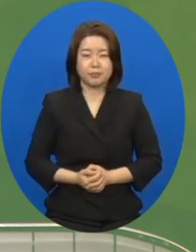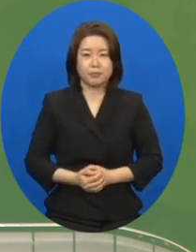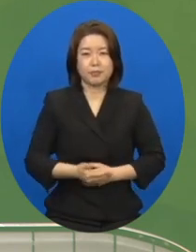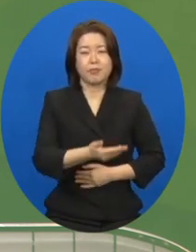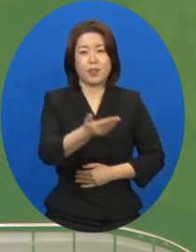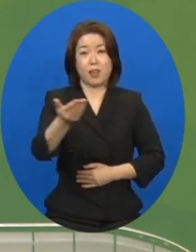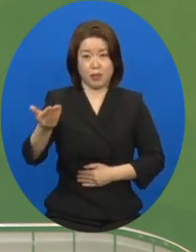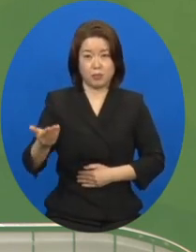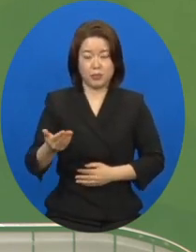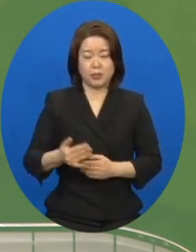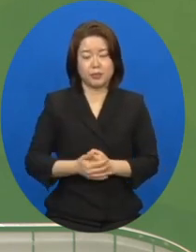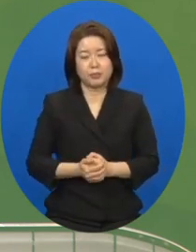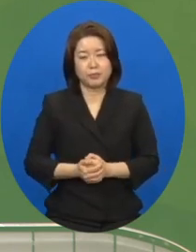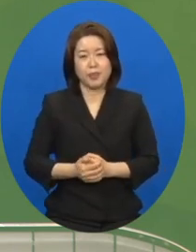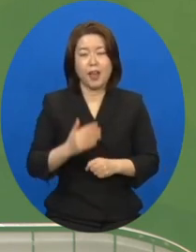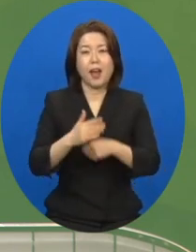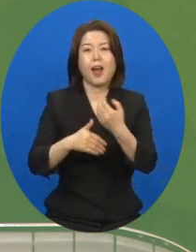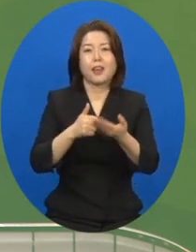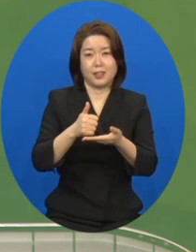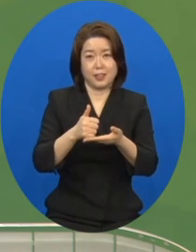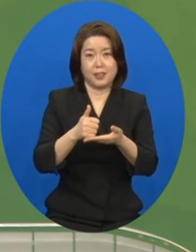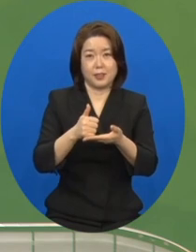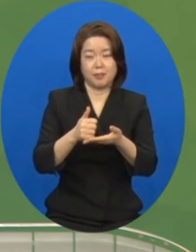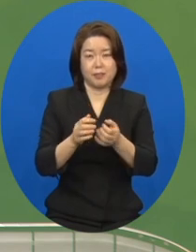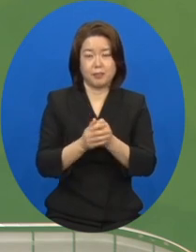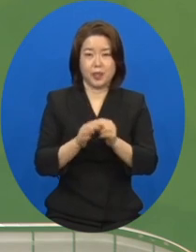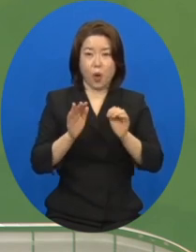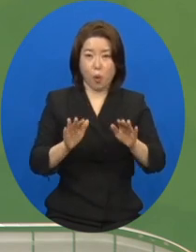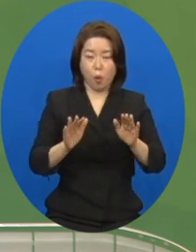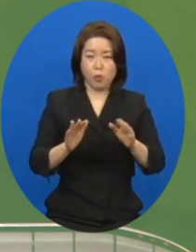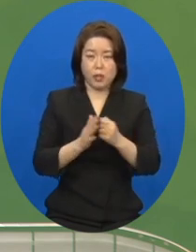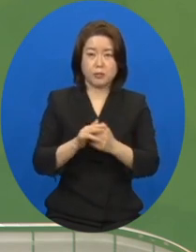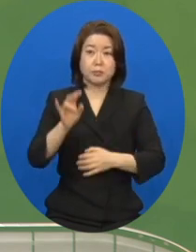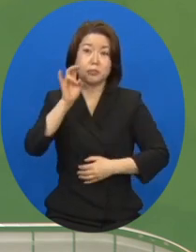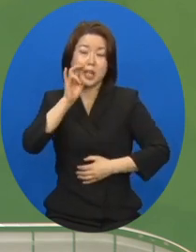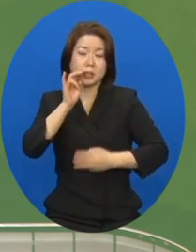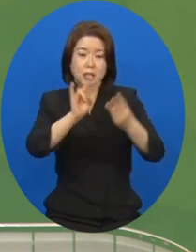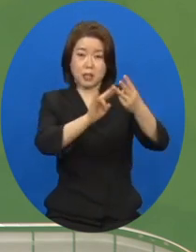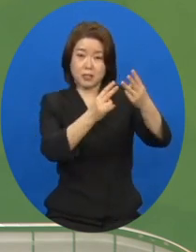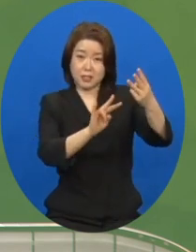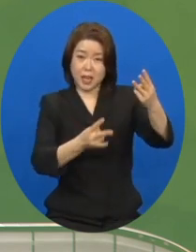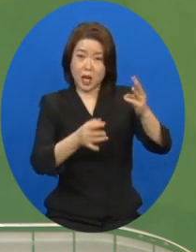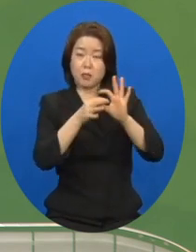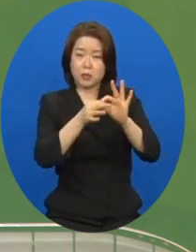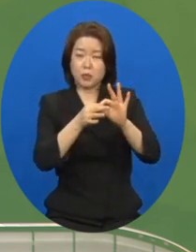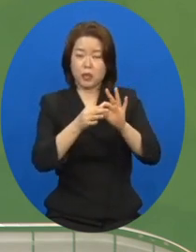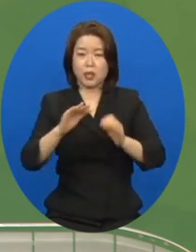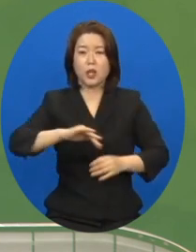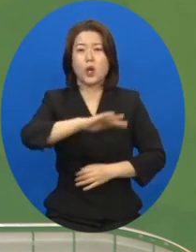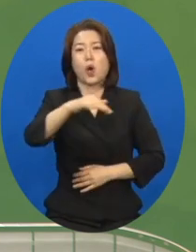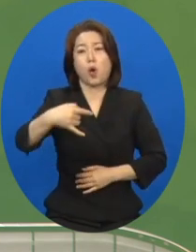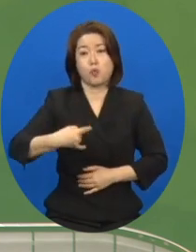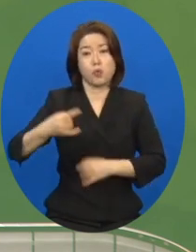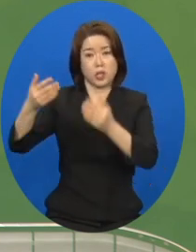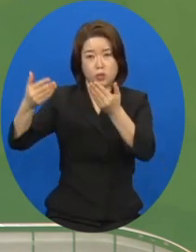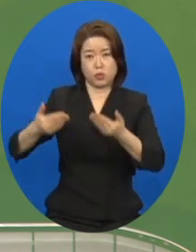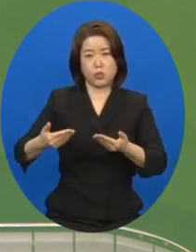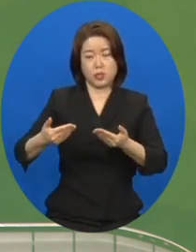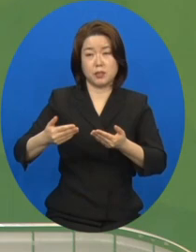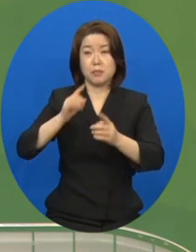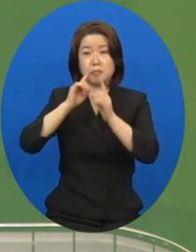여러분, 하나님께서 오늘 이 창녀 라합을 통하여 우리에게 주시는 도전이